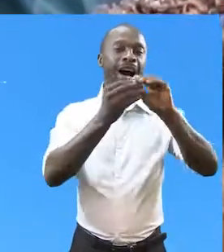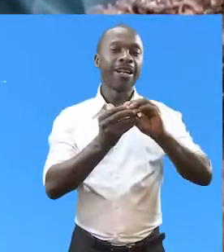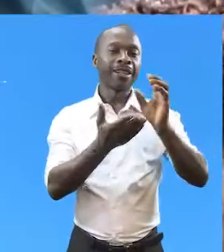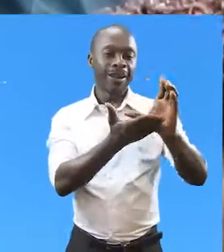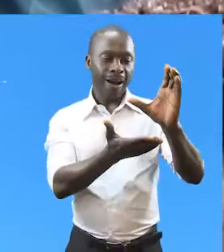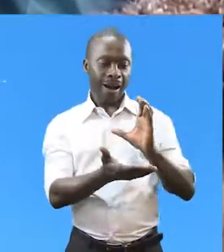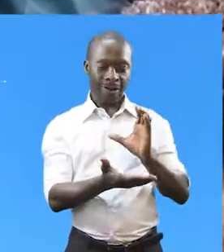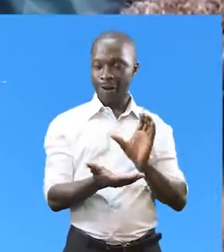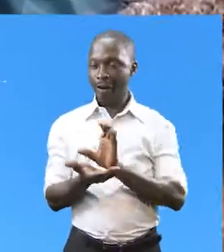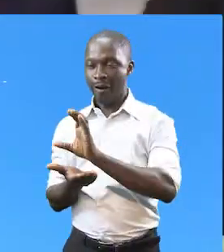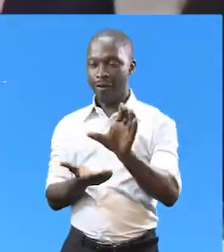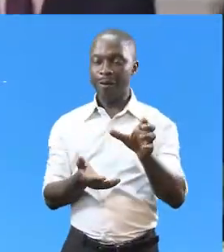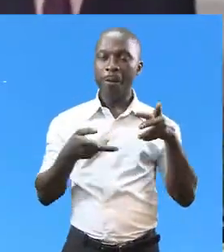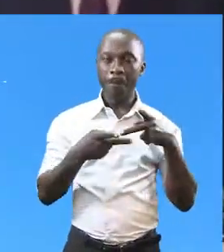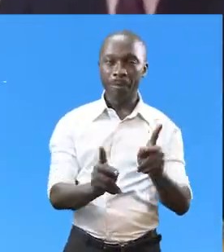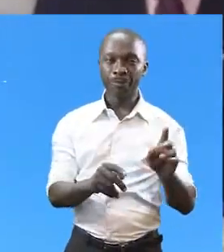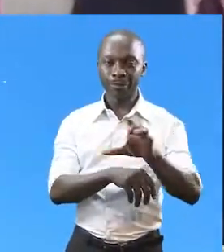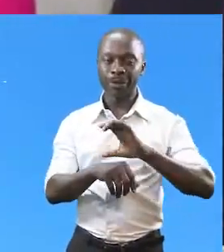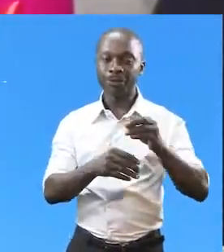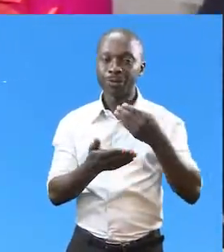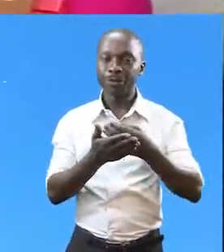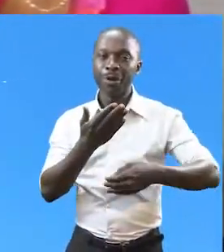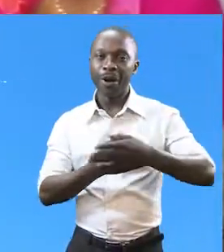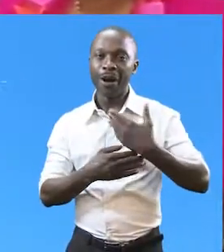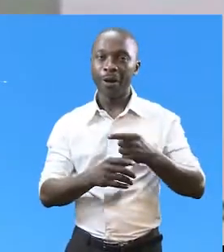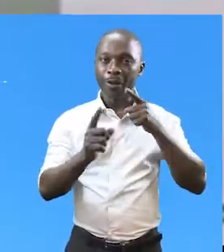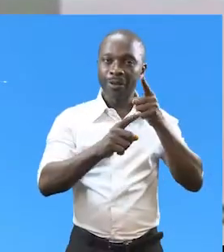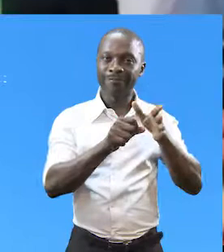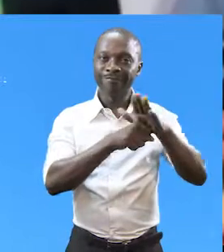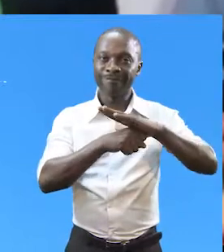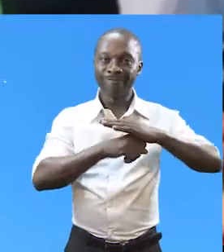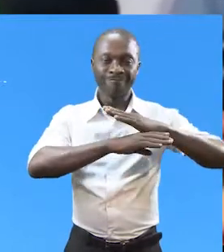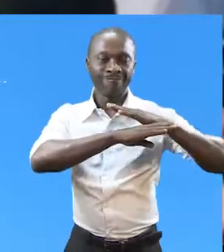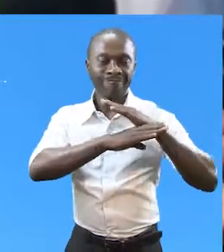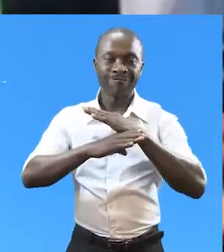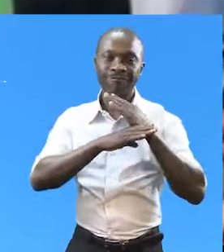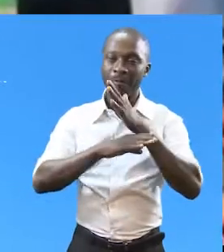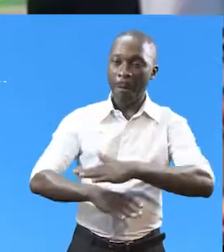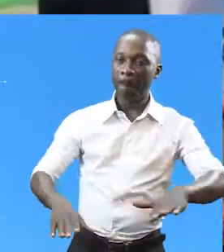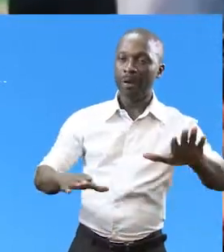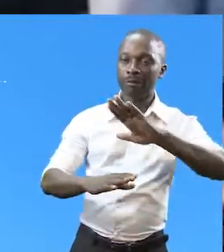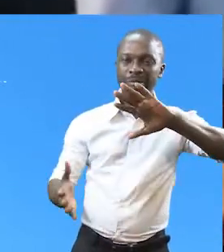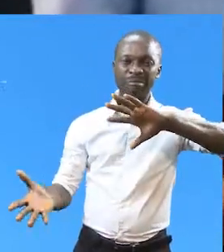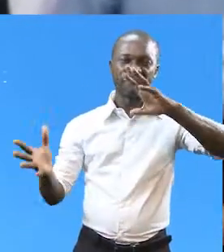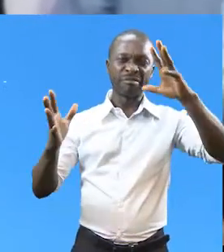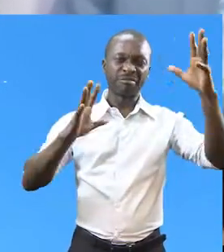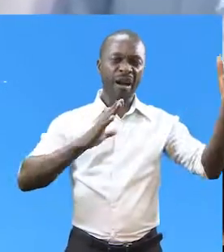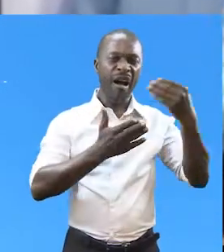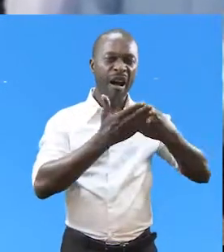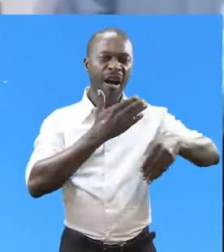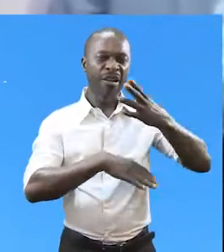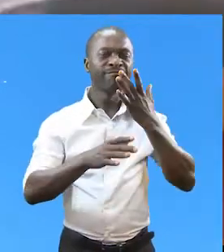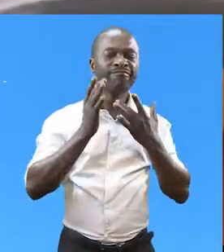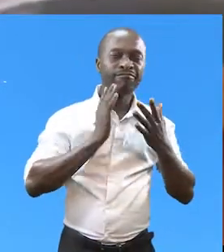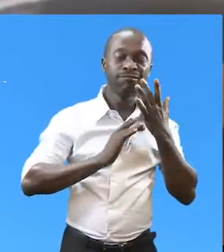camerounais de renforcer leur défense immunitaire face à la récession économique globale qui s'est installée dans le sillage de la crise mondiale.